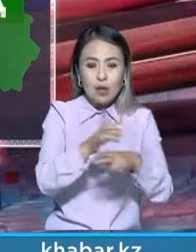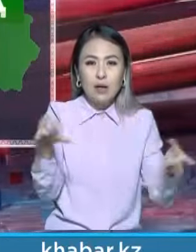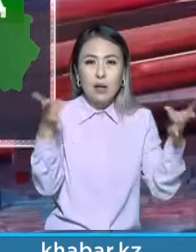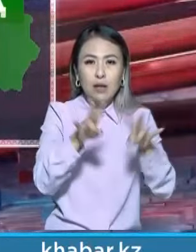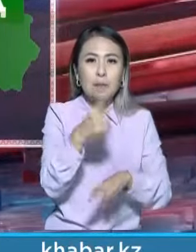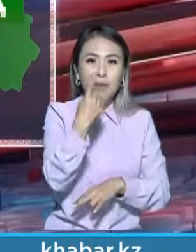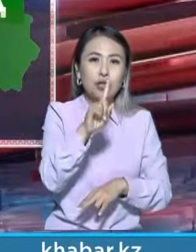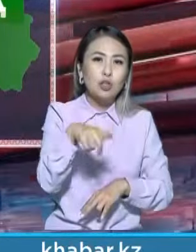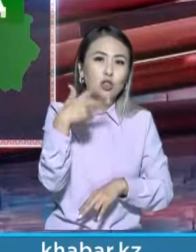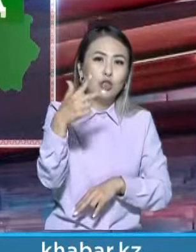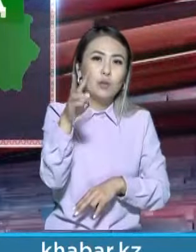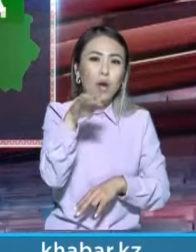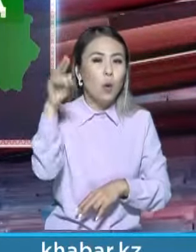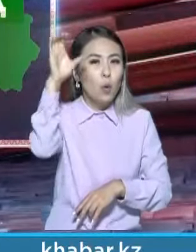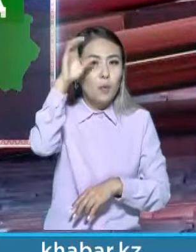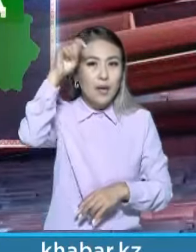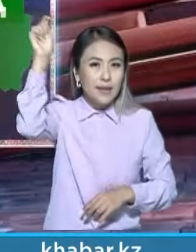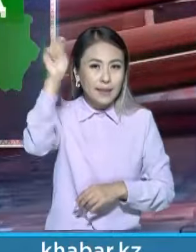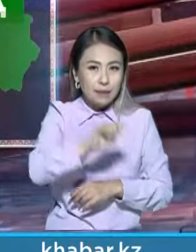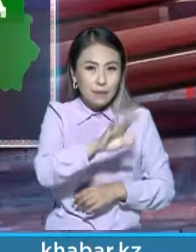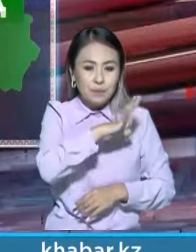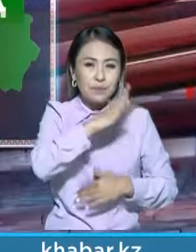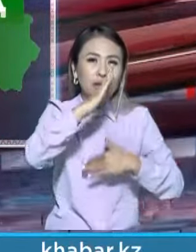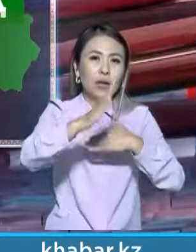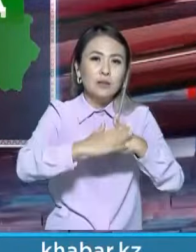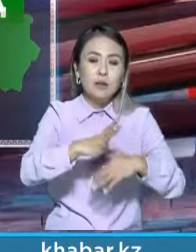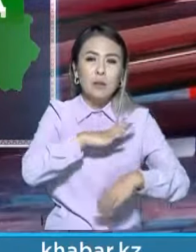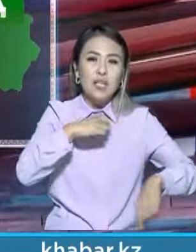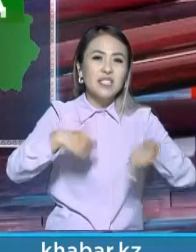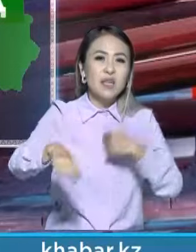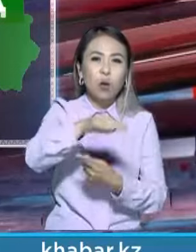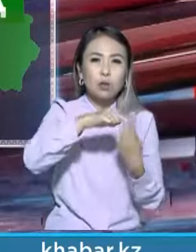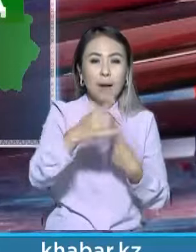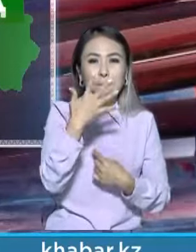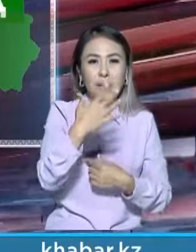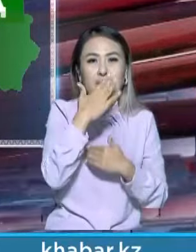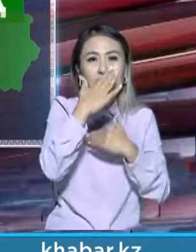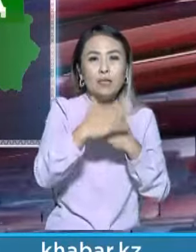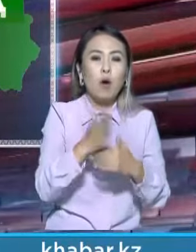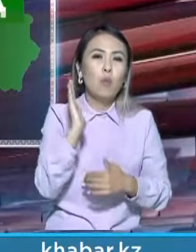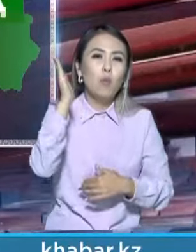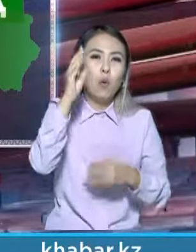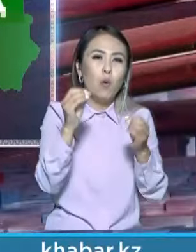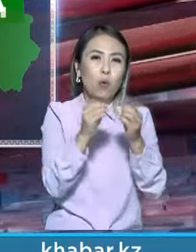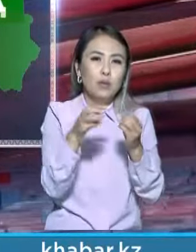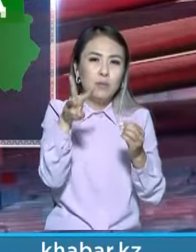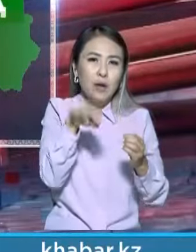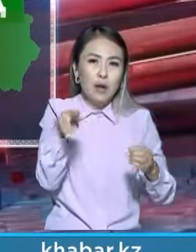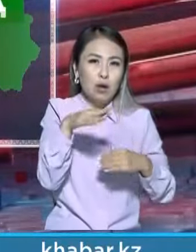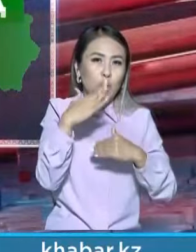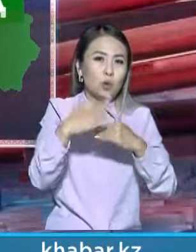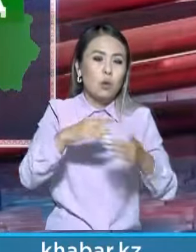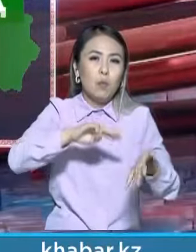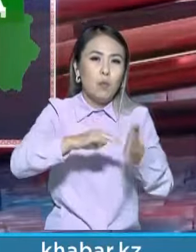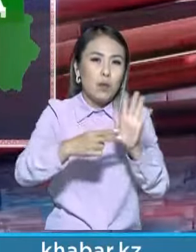миллиарды Өзбекстаннан келген импорт. Алдағы уақытта сауда-саттық көлемін 5, таяу келешекте 10 миллиард долларға дейін жеткізу межесі